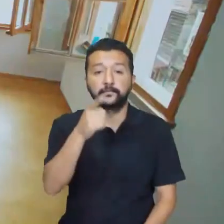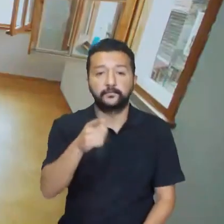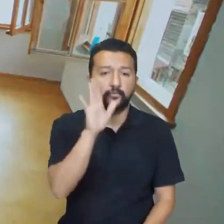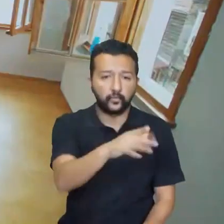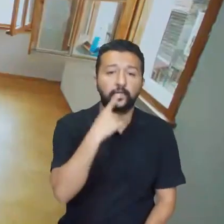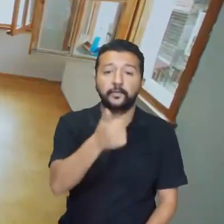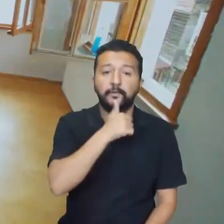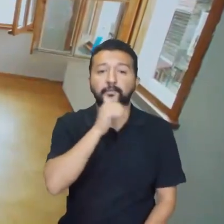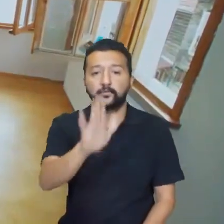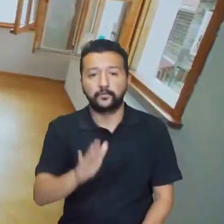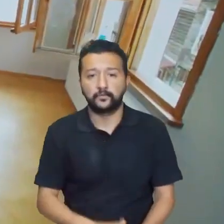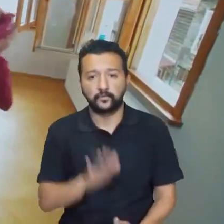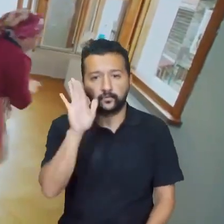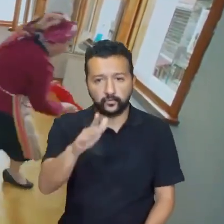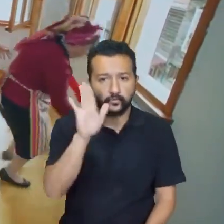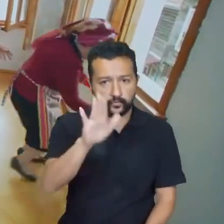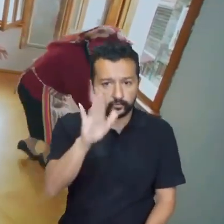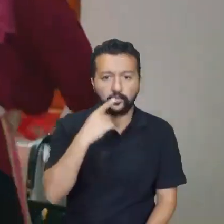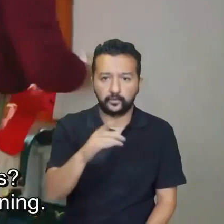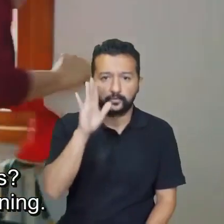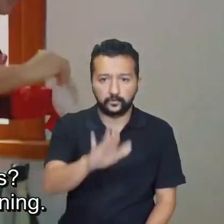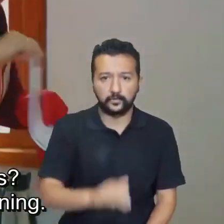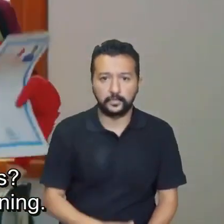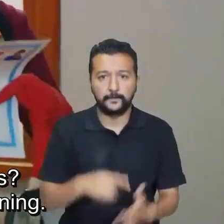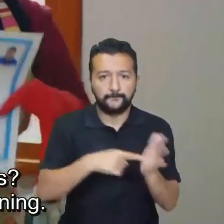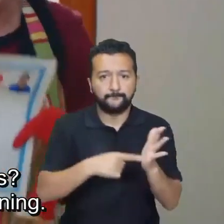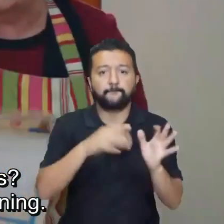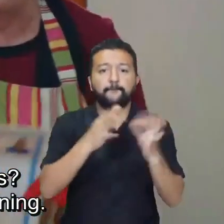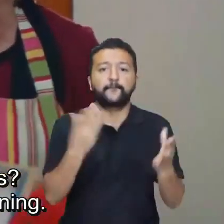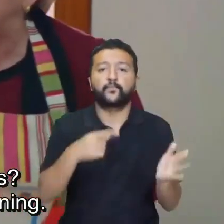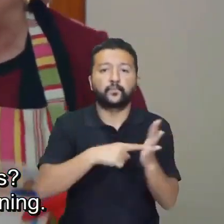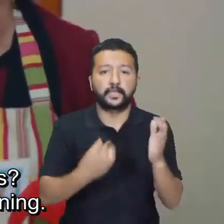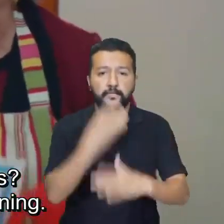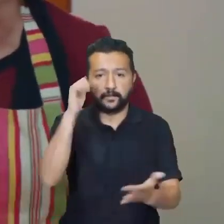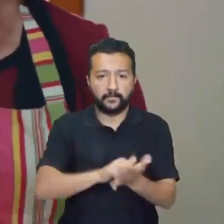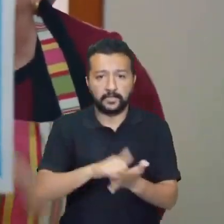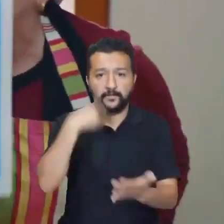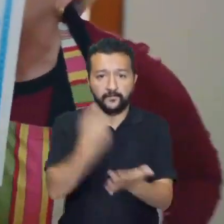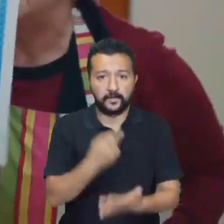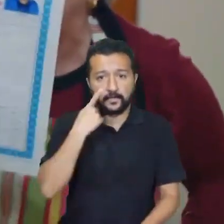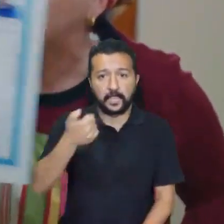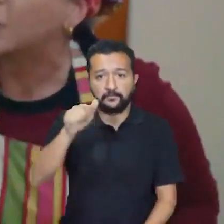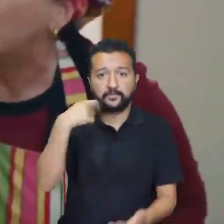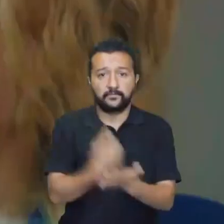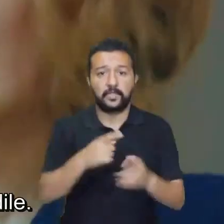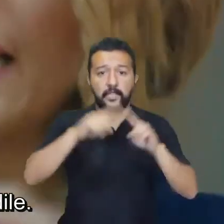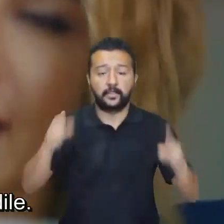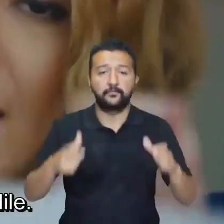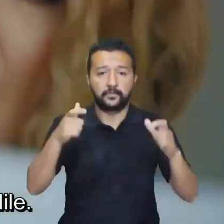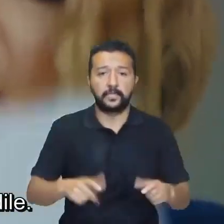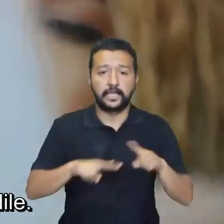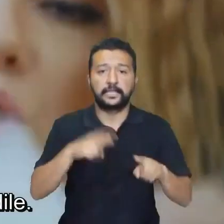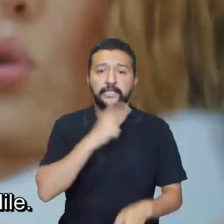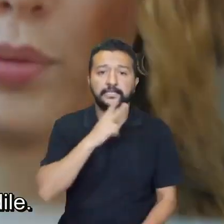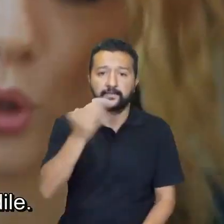şey satmadım. Hadi şimdi. Baba! Baba! Dur dur dur dur dur. Çantasından tapuyu çıkardı. Tamam bastırdım paraları. 60 bin tapusu. Adile